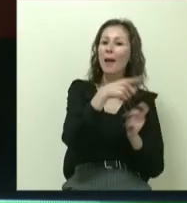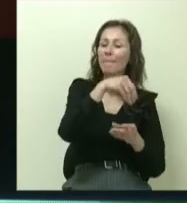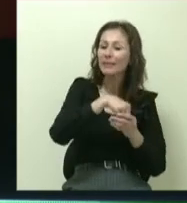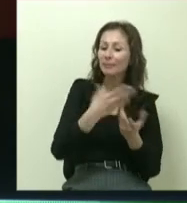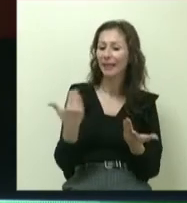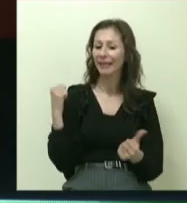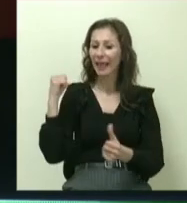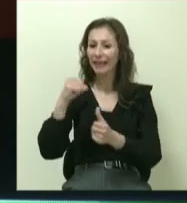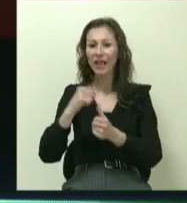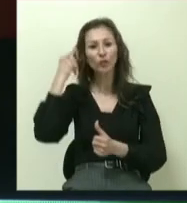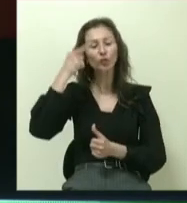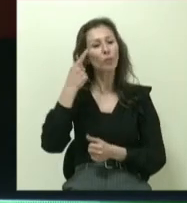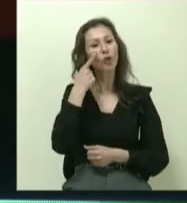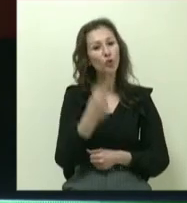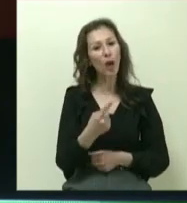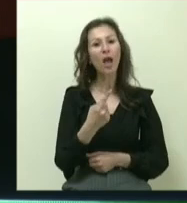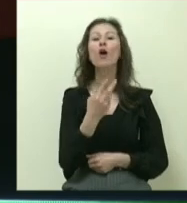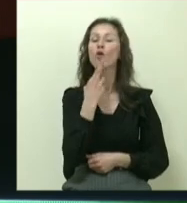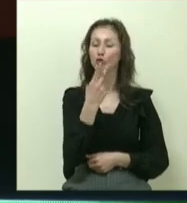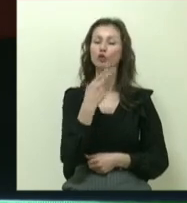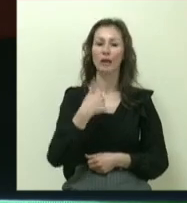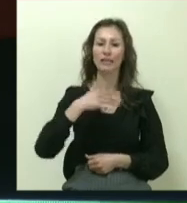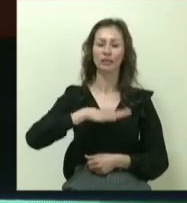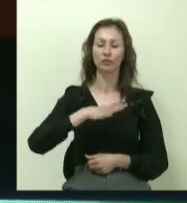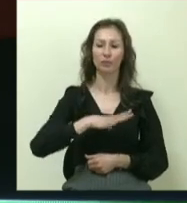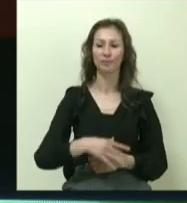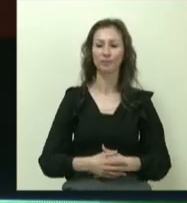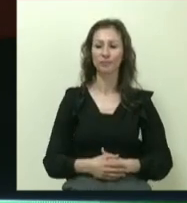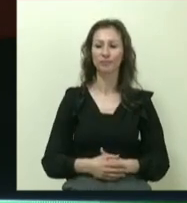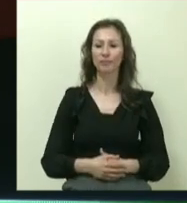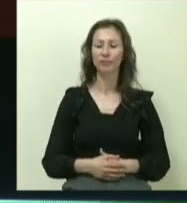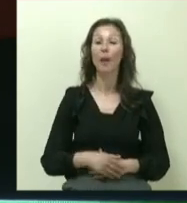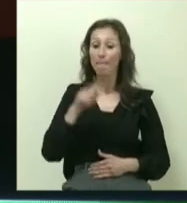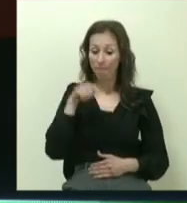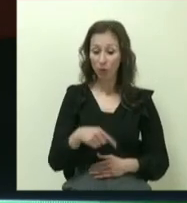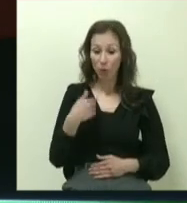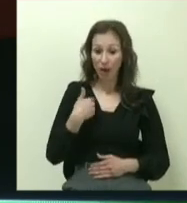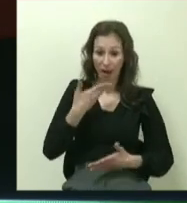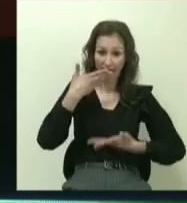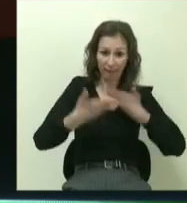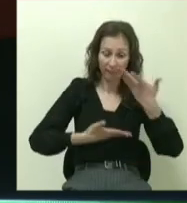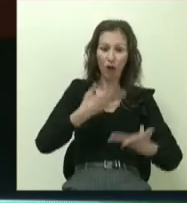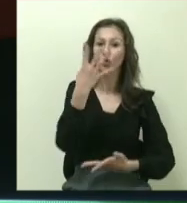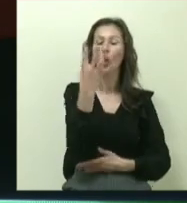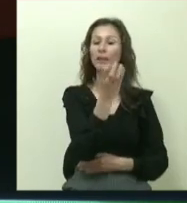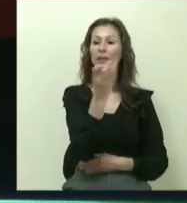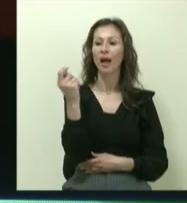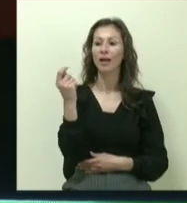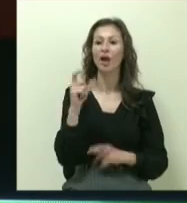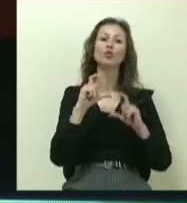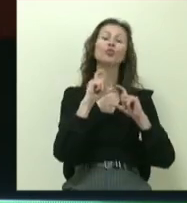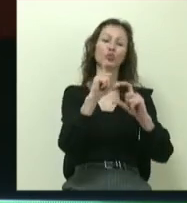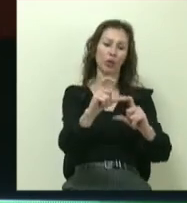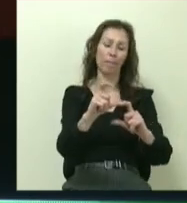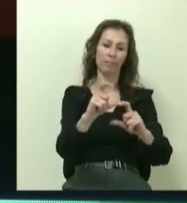yeniden düşünmek üzerine konuşmak istiyorum Ve bunu yaparken de 4 tane soru